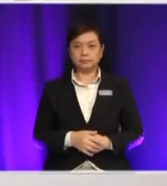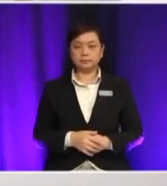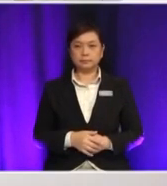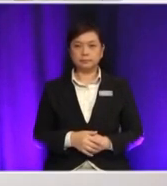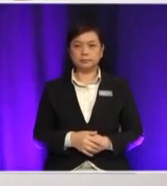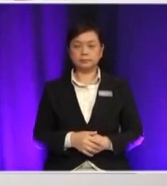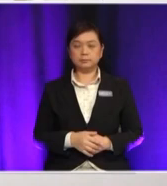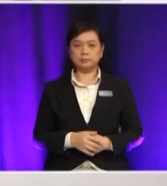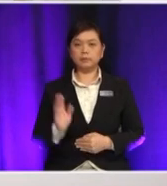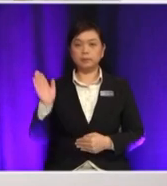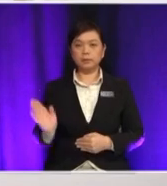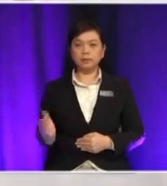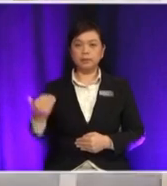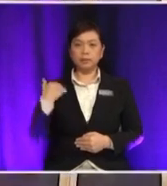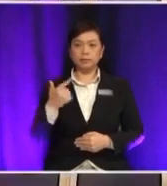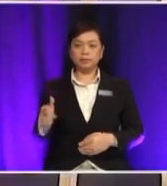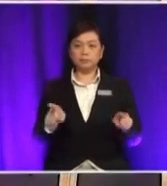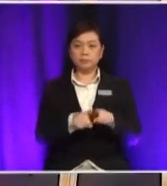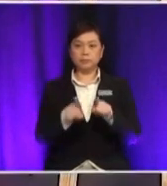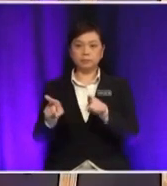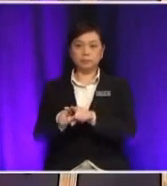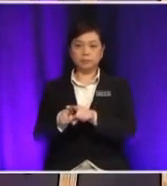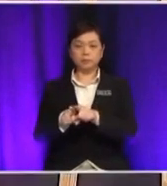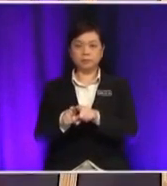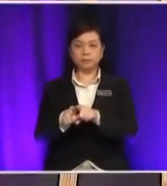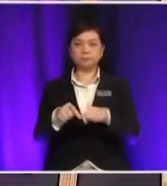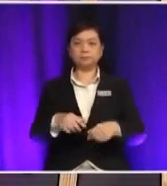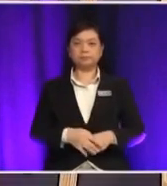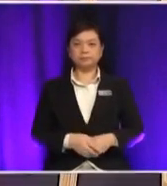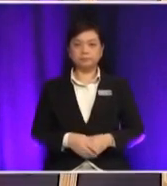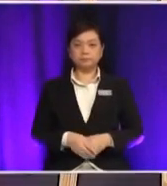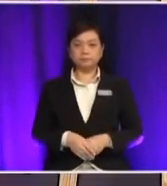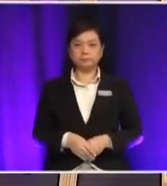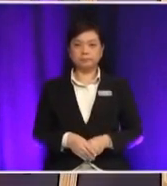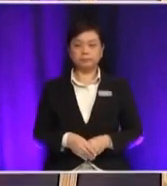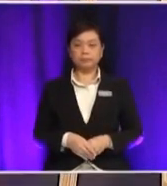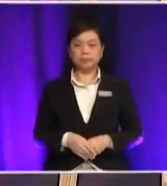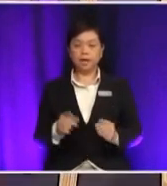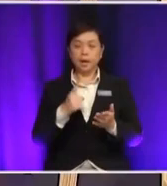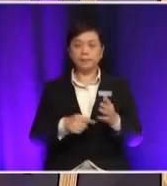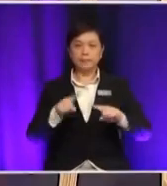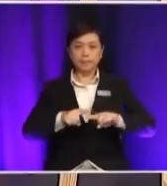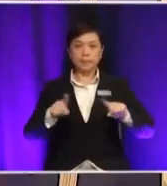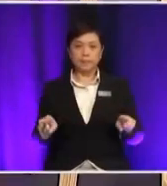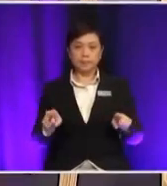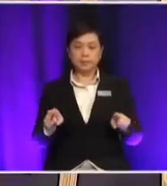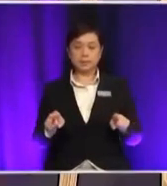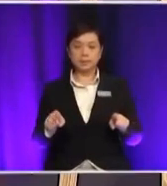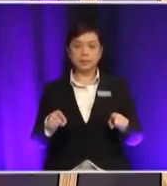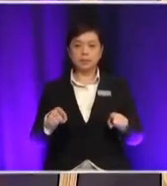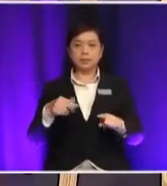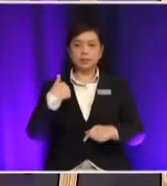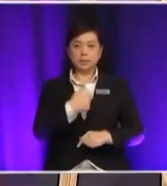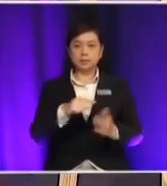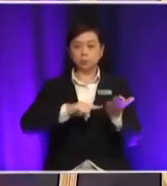ini adalah persamaan antara meiosis dan meiosis oke Apa perbedaannya pula oke so kita